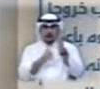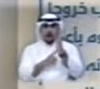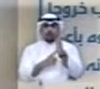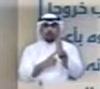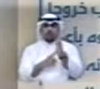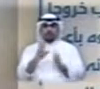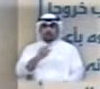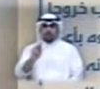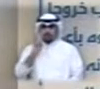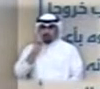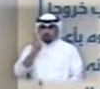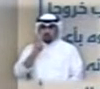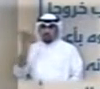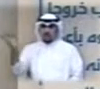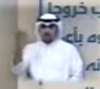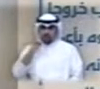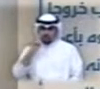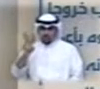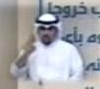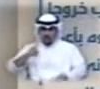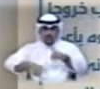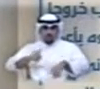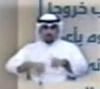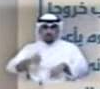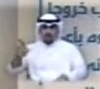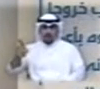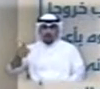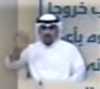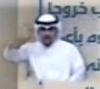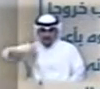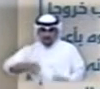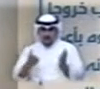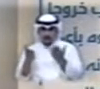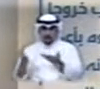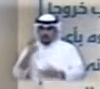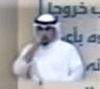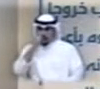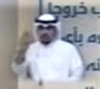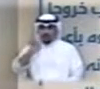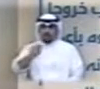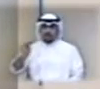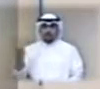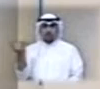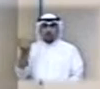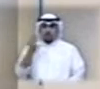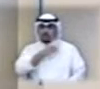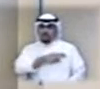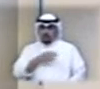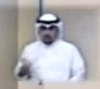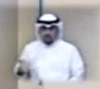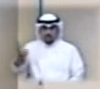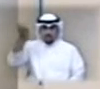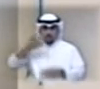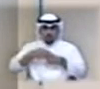بشأنه لينال كل مقصر جزاؤه وفق لأحكام القانون حفاظا على المصالح العليا للبلاد.